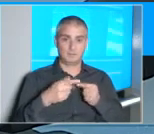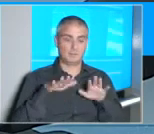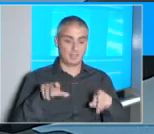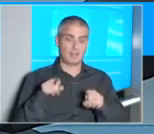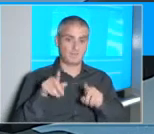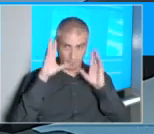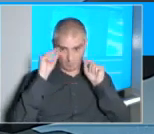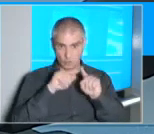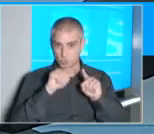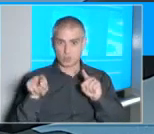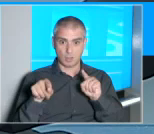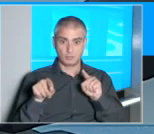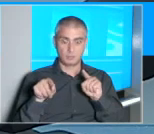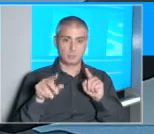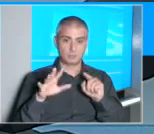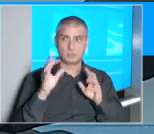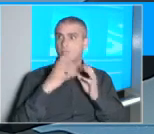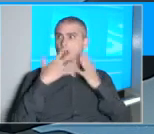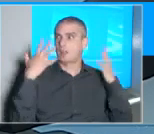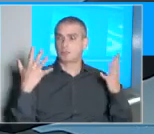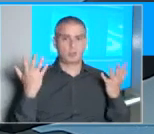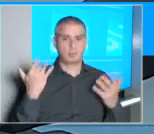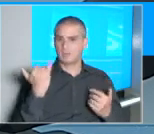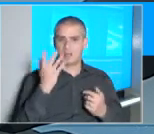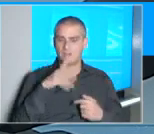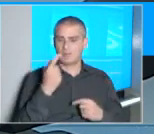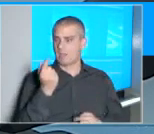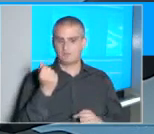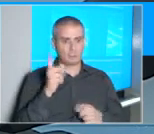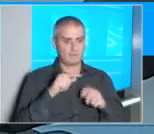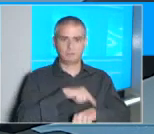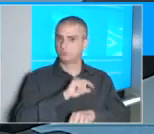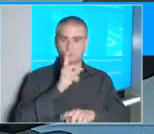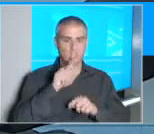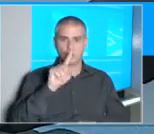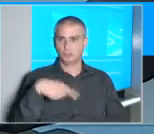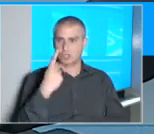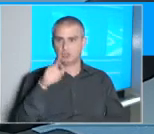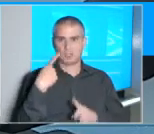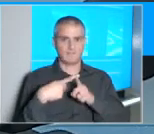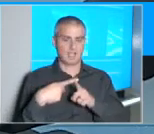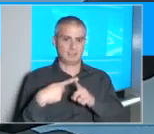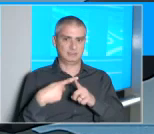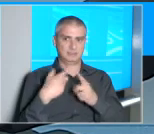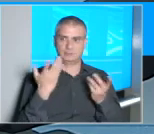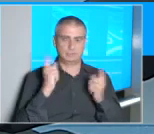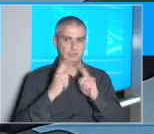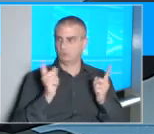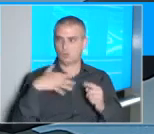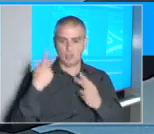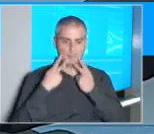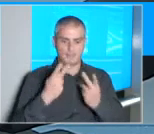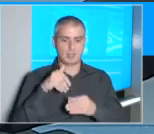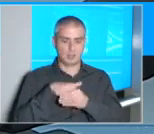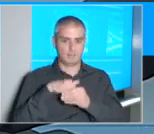מנמל התעופה בן גוריון, הוא אדיר, כלומר לרוב זה יכול להיות רבע שעה, אבל בשעות C זה יכול להיות גם שעה ושעה וחצי. אז זה הזוי שלא יהיה